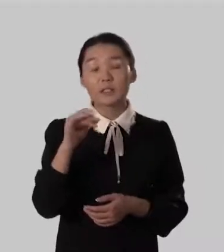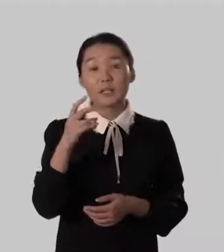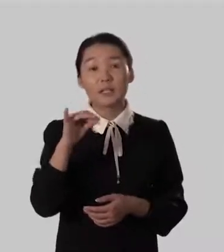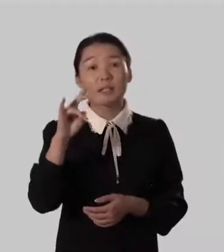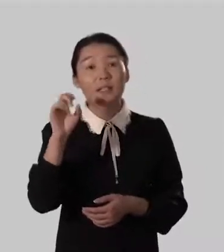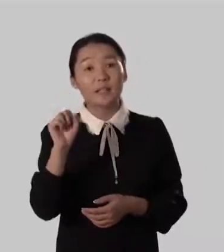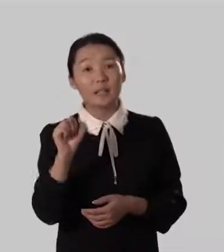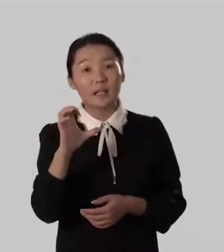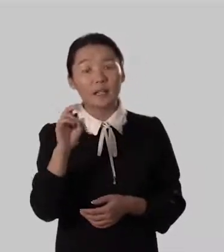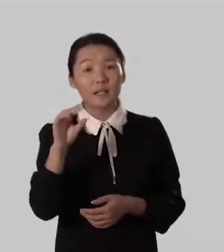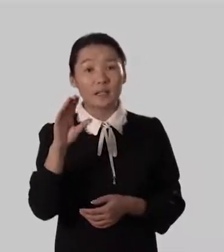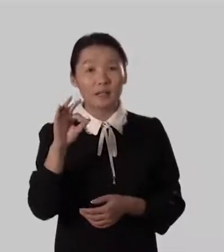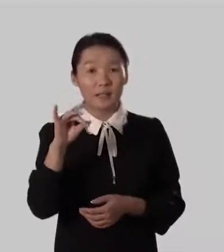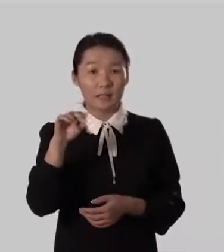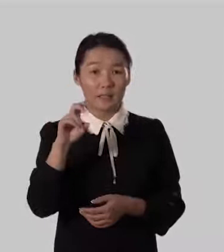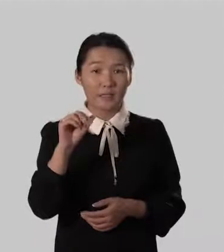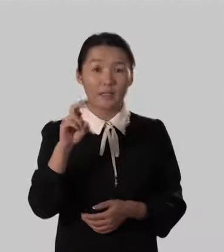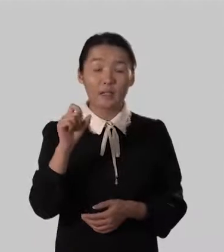сковороде картофель